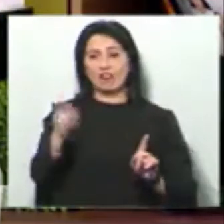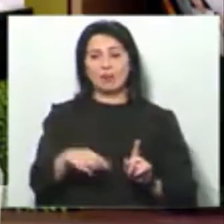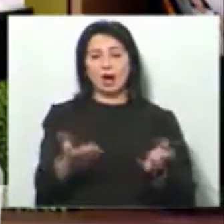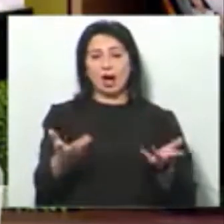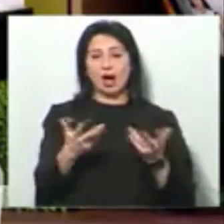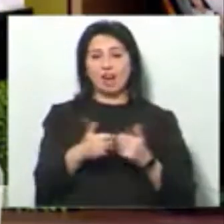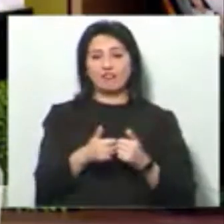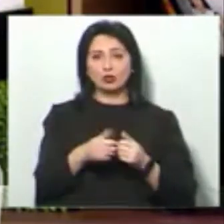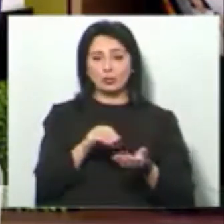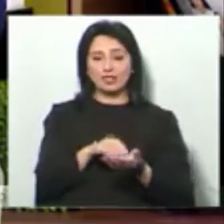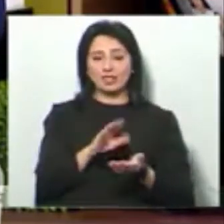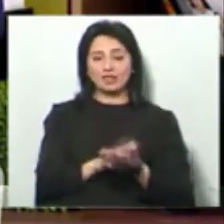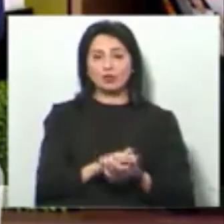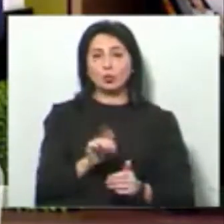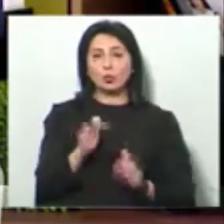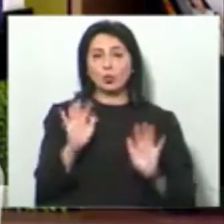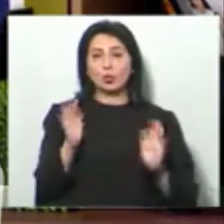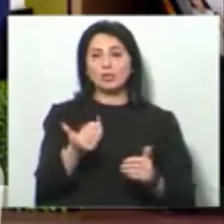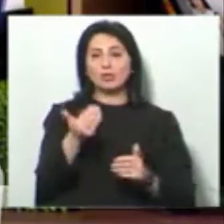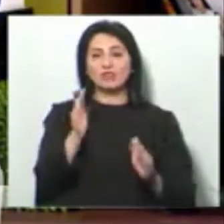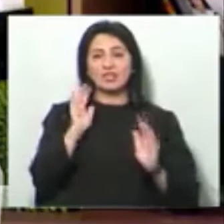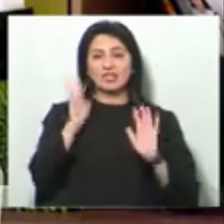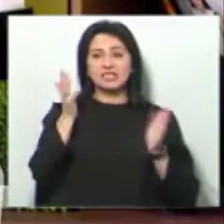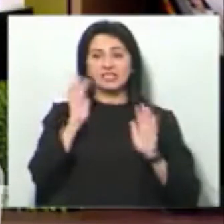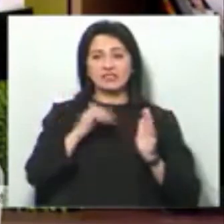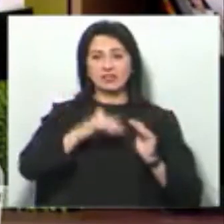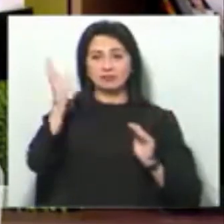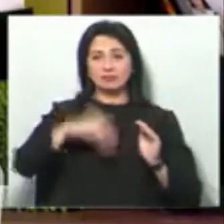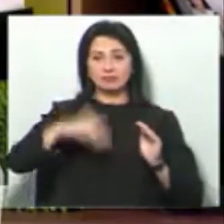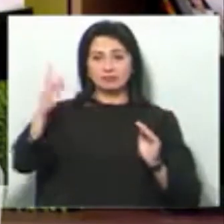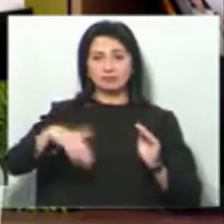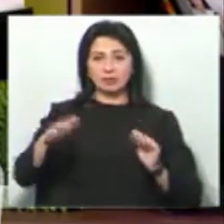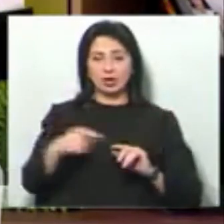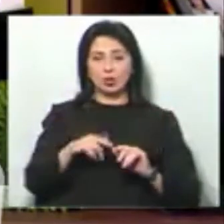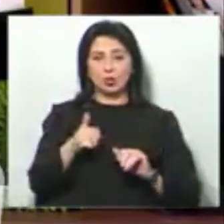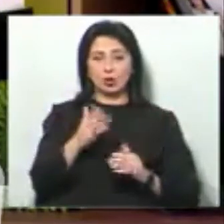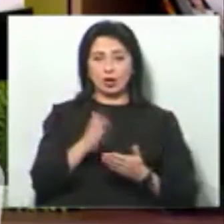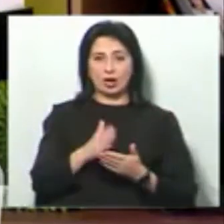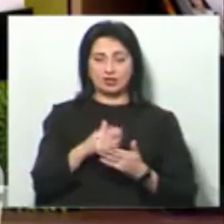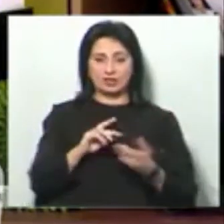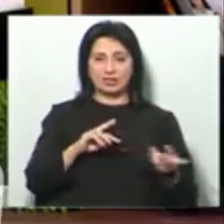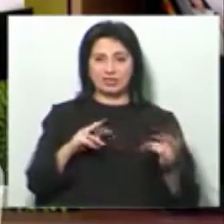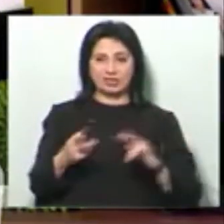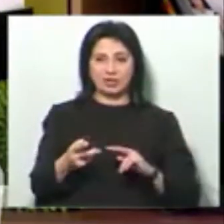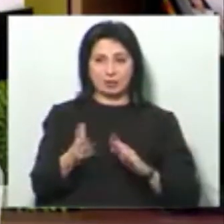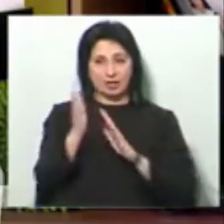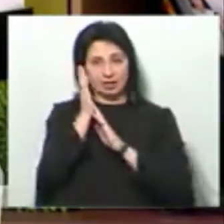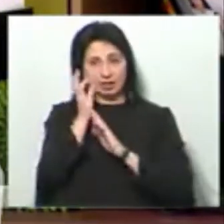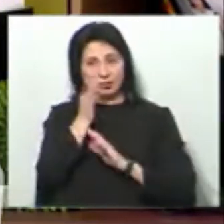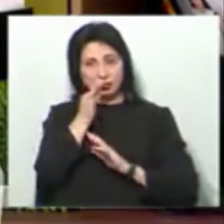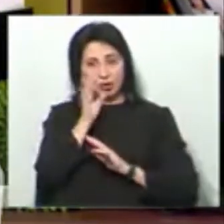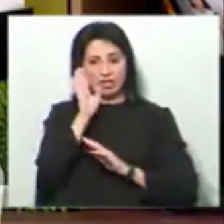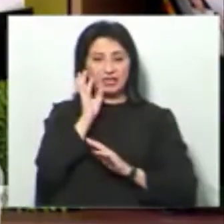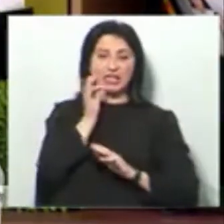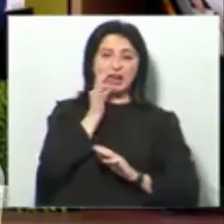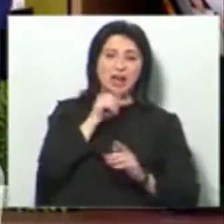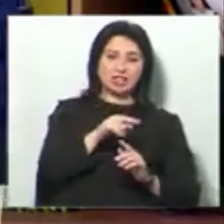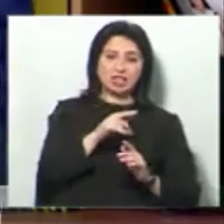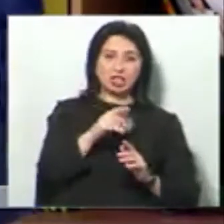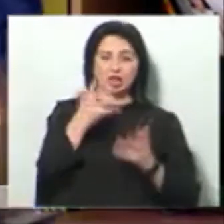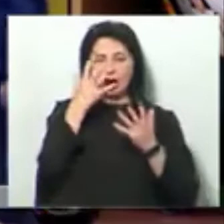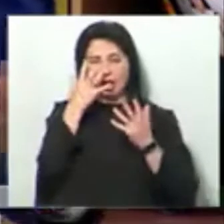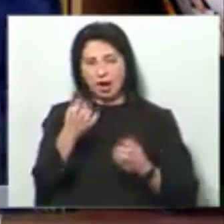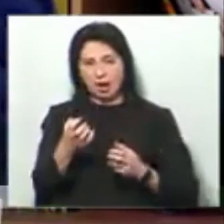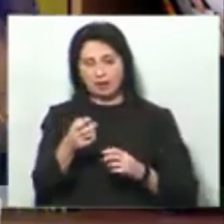ავტომატურად დააფიქსირებს თუ როგორ ხდება თქვენი წნევის ციფრები, როგორი არის და როგორი ცვლება დაძინების დროს, გამთენის პერიოდში, შვაღამით და